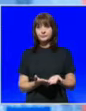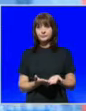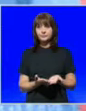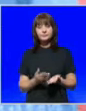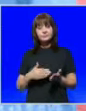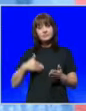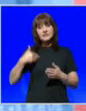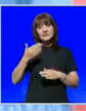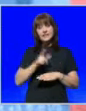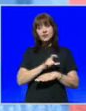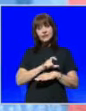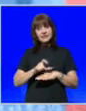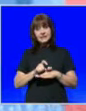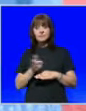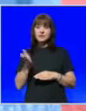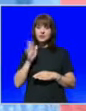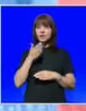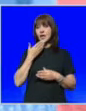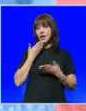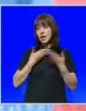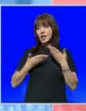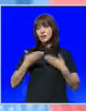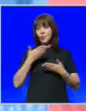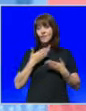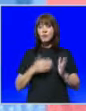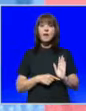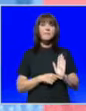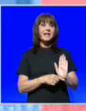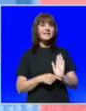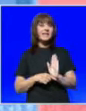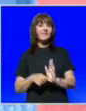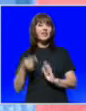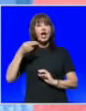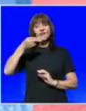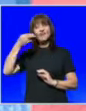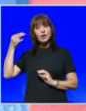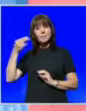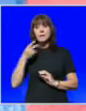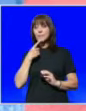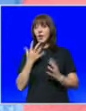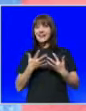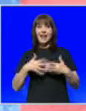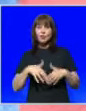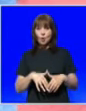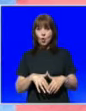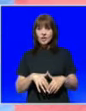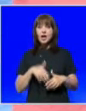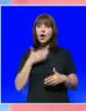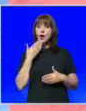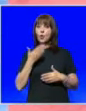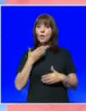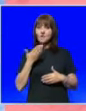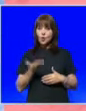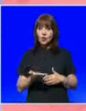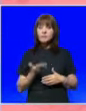в следващите седмици ние ще разговаряме с представители на технологични фирми. Разговаряхме вече с представители на